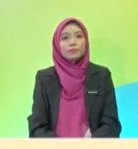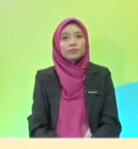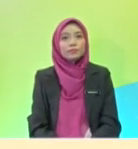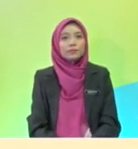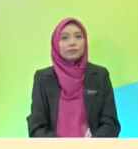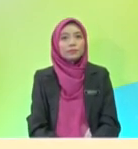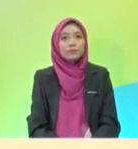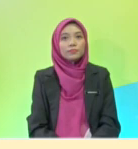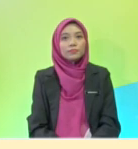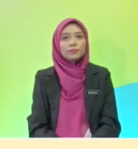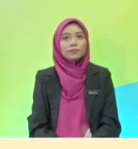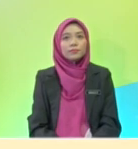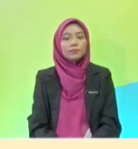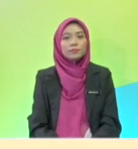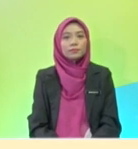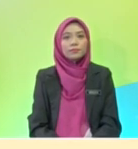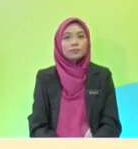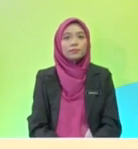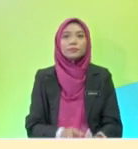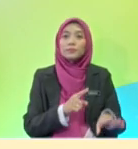di kampung kampung